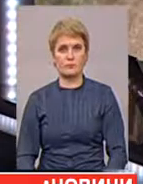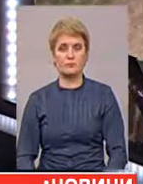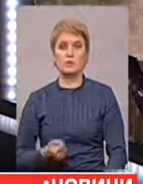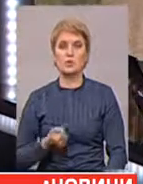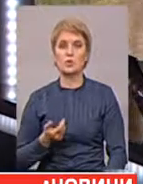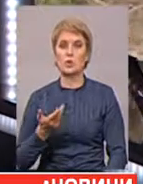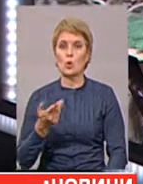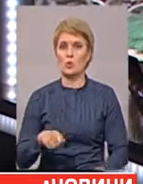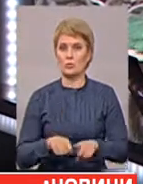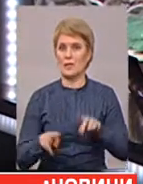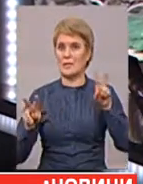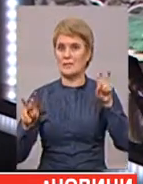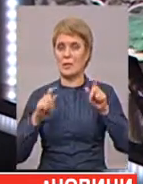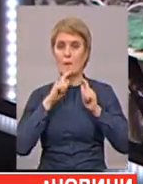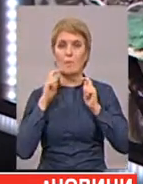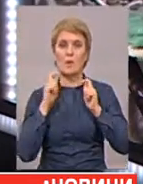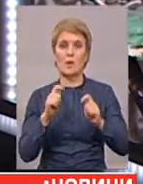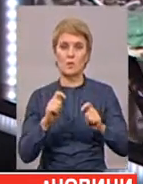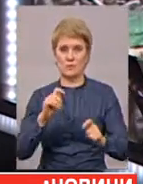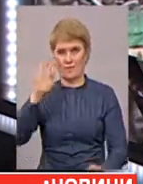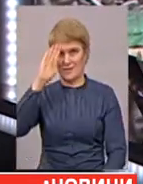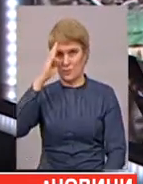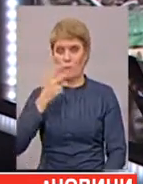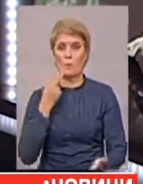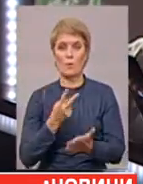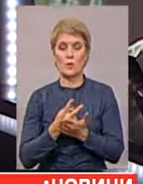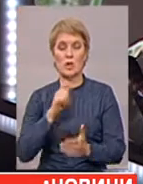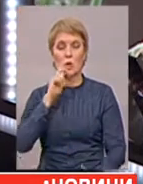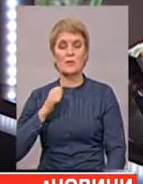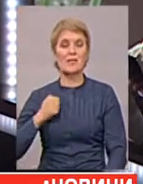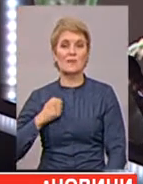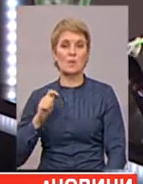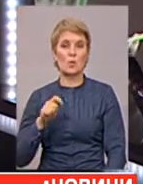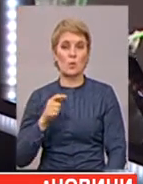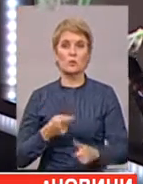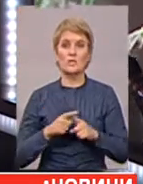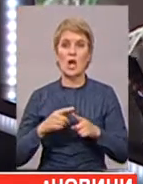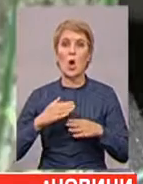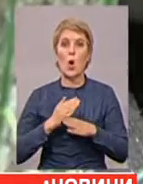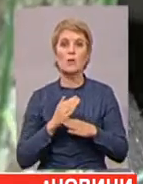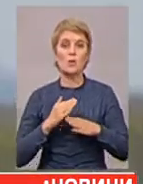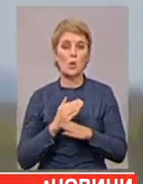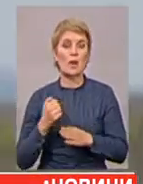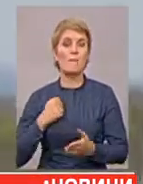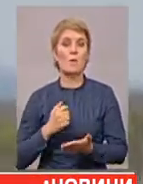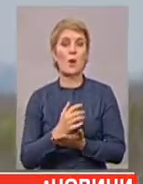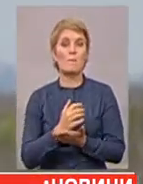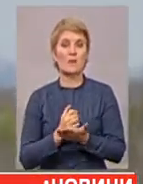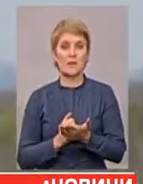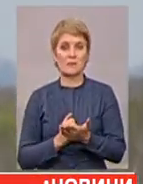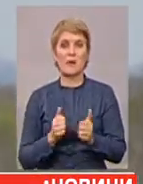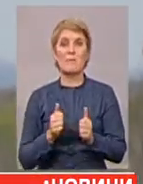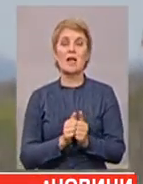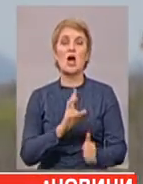Колекцію так званих подарунків від ворога показали українські військові на Луганщині. Це осколки боєприпасів. Біля Новоолександрівки, неподалік